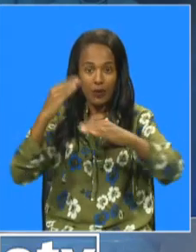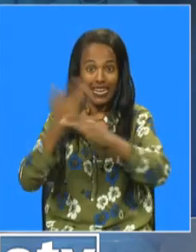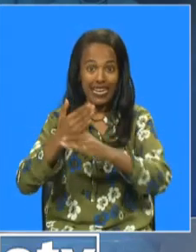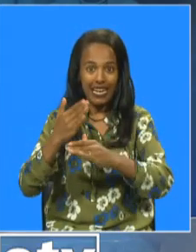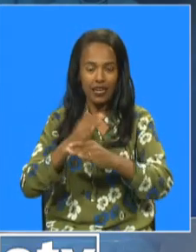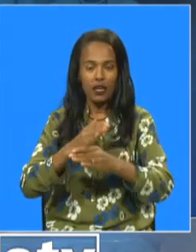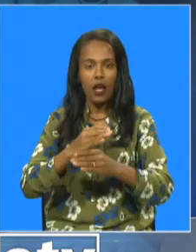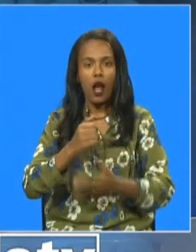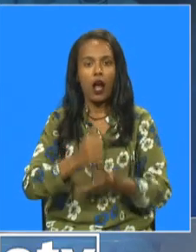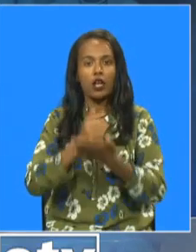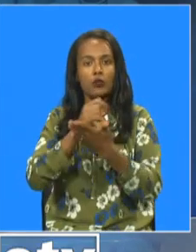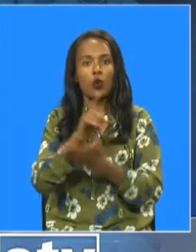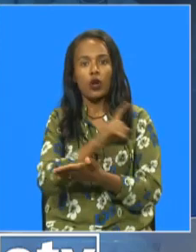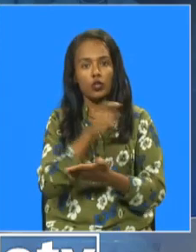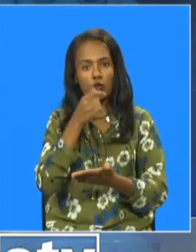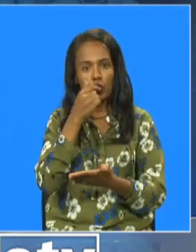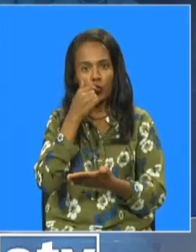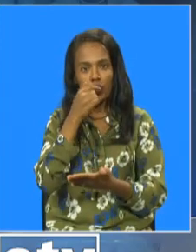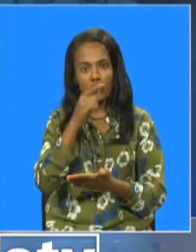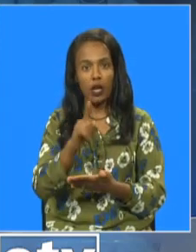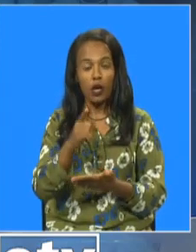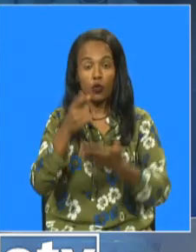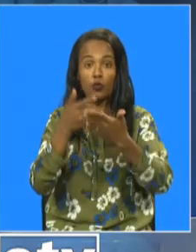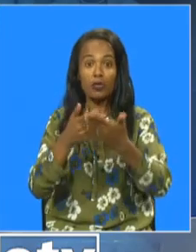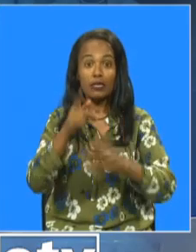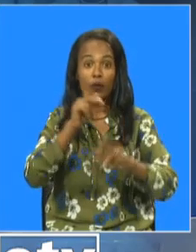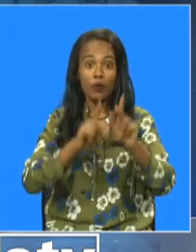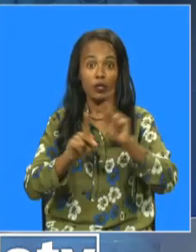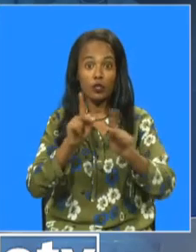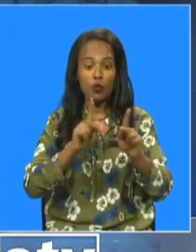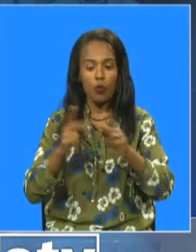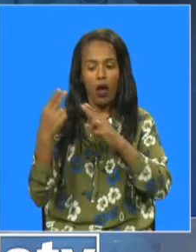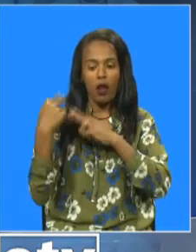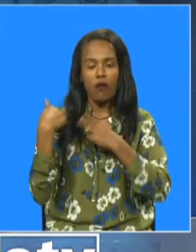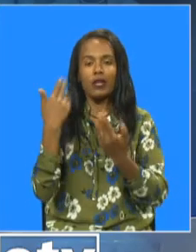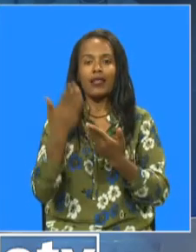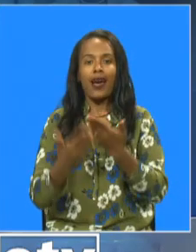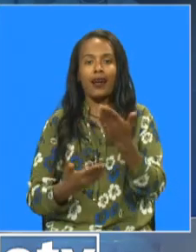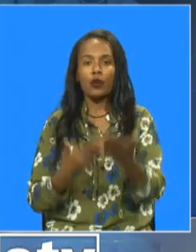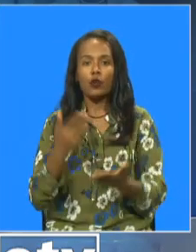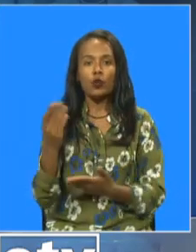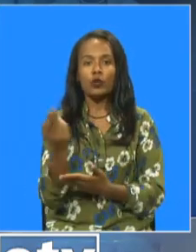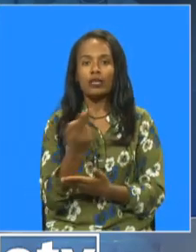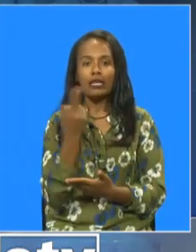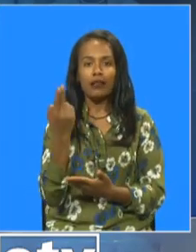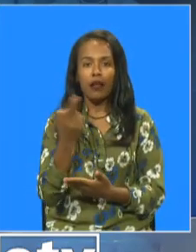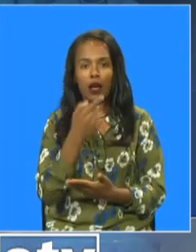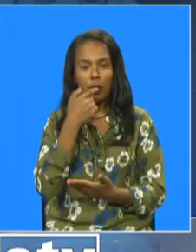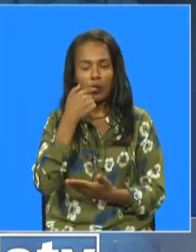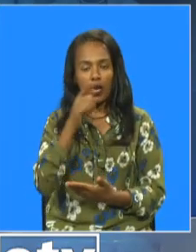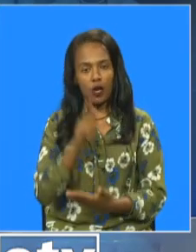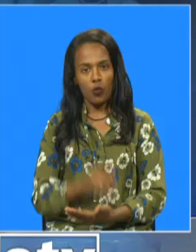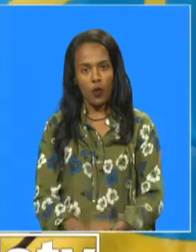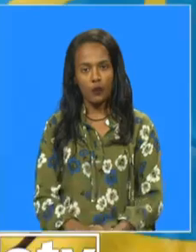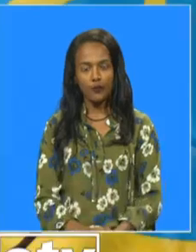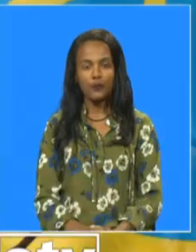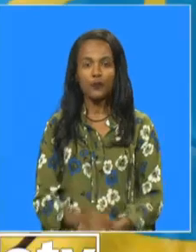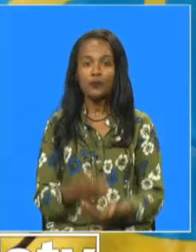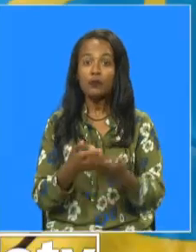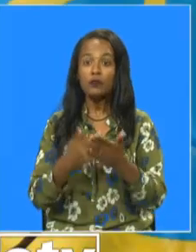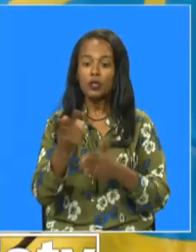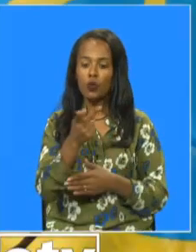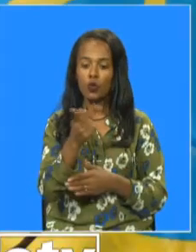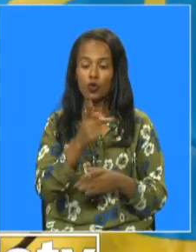አጋዥ መሆናቸውንም ነው አቶ አስቻለ አባይነ የተናገሩት። በዚህም ህብረተሰቡ በኃላፊነት አገልግሎቱን እንዲጠቀምም ጠይቀዋል። እነዚህ